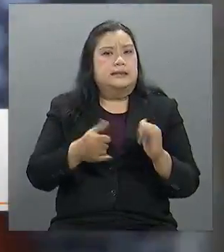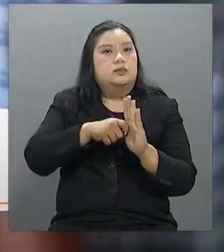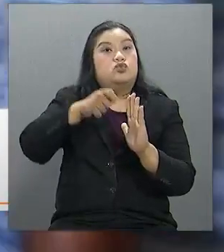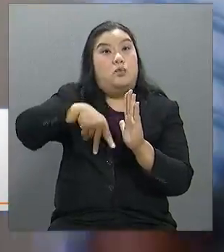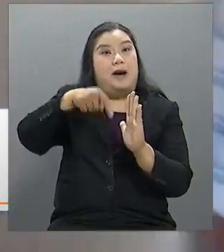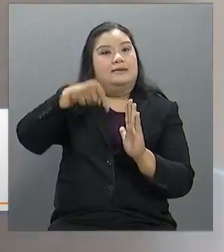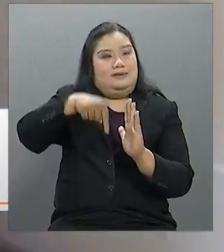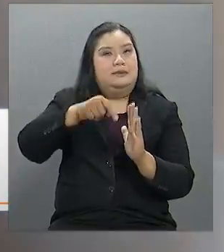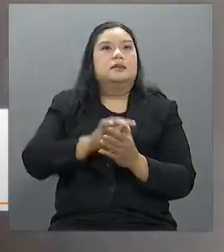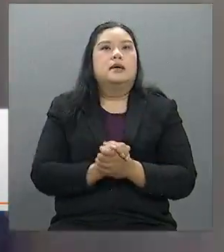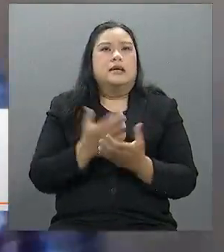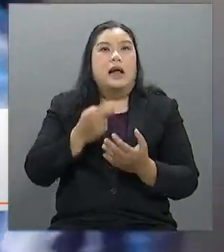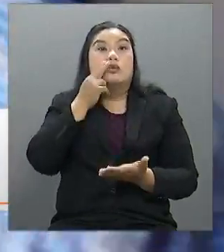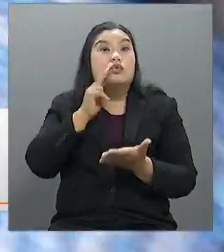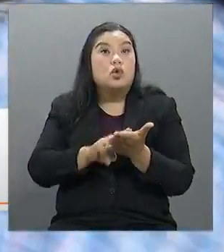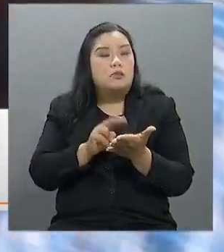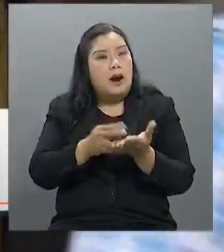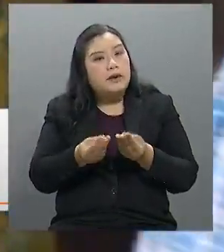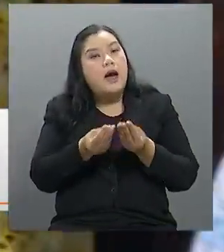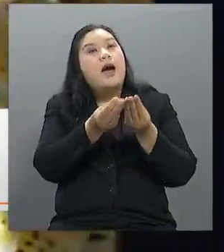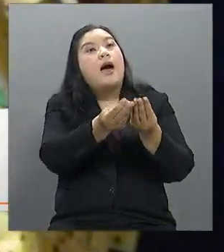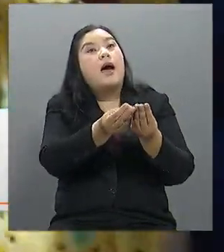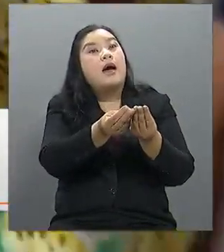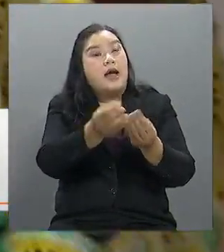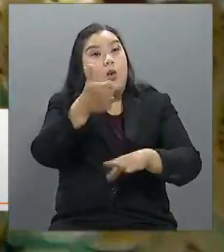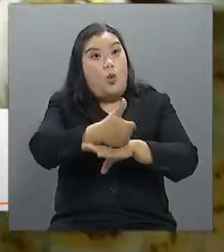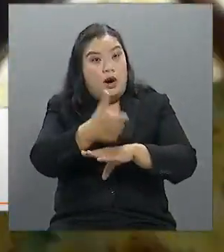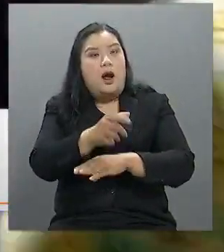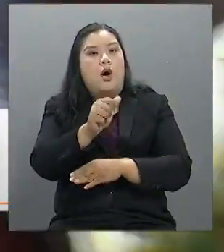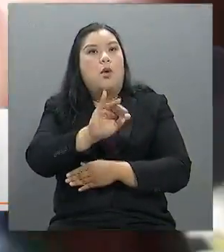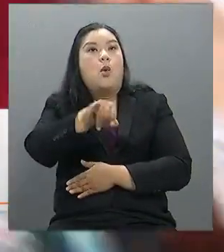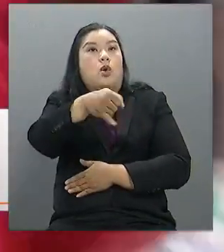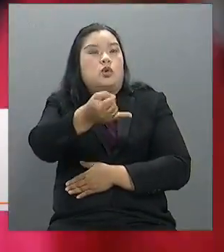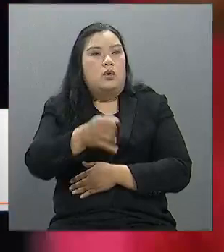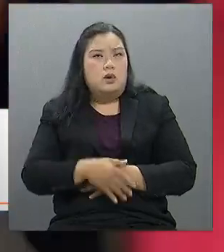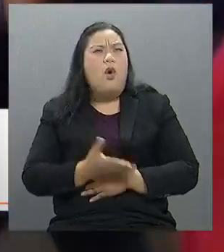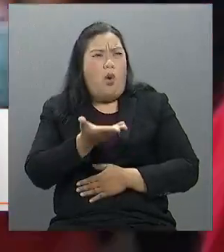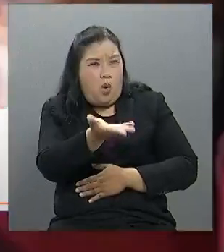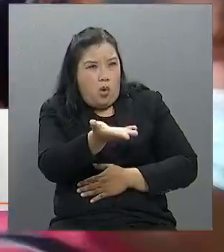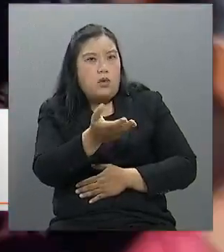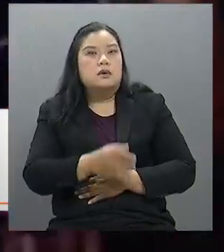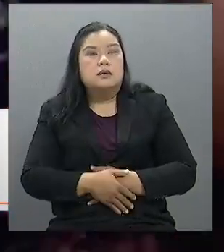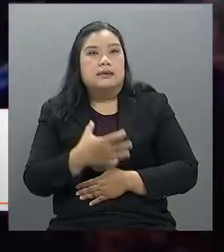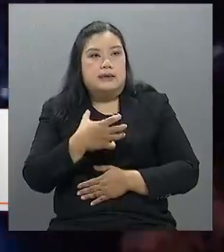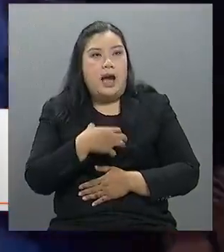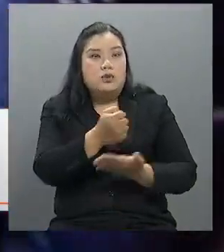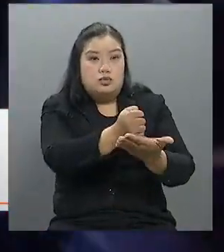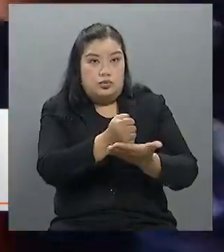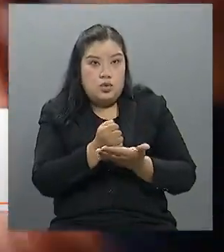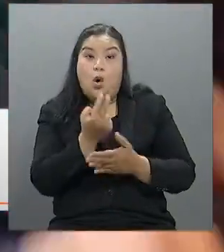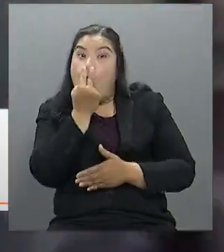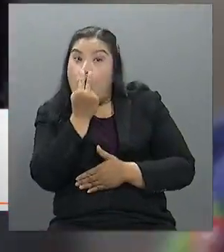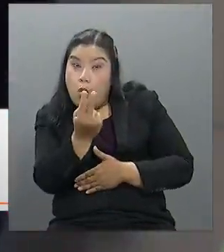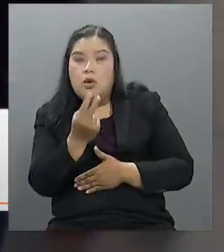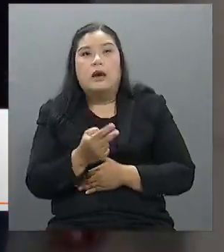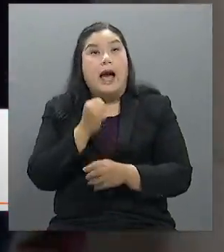สือถึงนายบุญชูจันทร์สุวรรณค่ะนายกอบจสุพรรณบุรีเพื่อขอให้ทางอบจเนี่ยนะคะส่งเจ้าหน้าที่มาตรวจสอบและซ่อมแซม